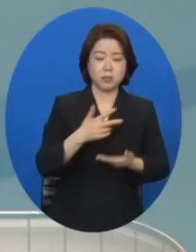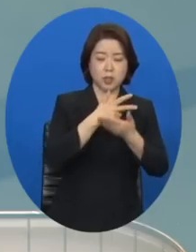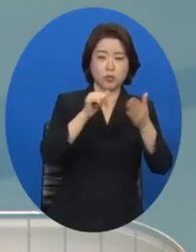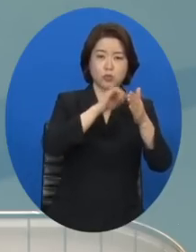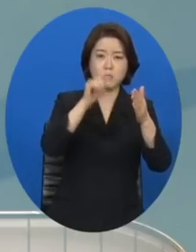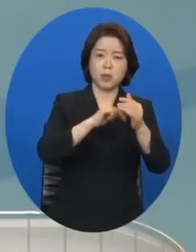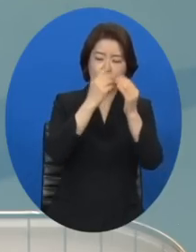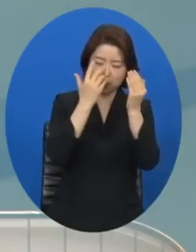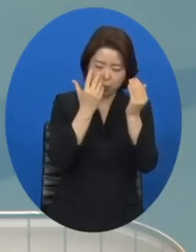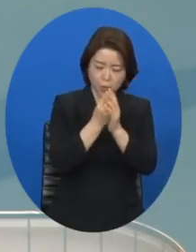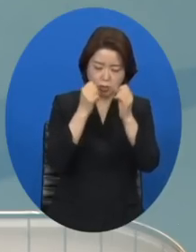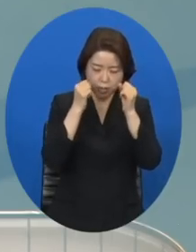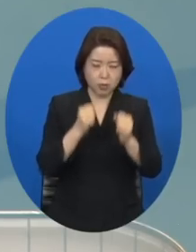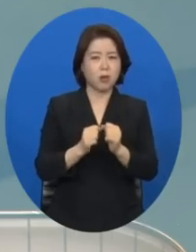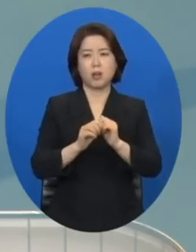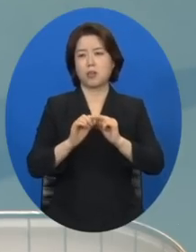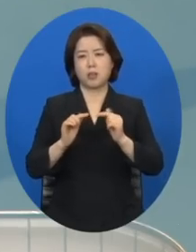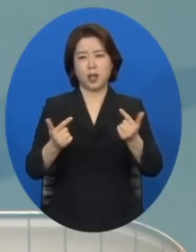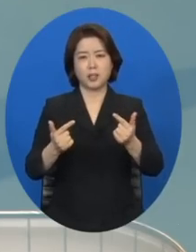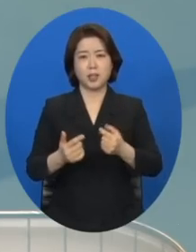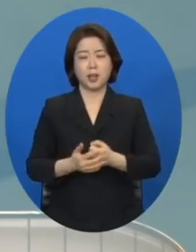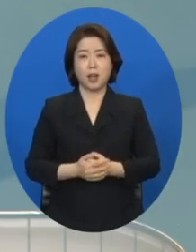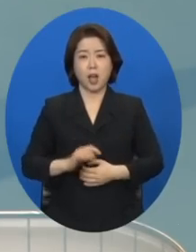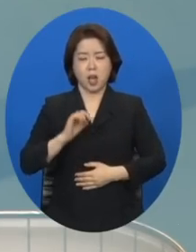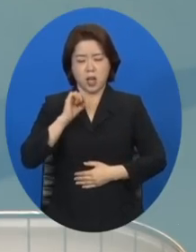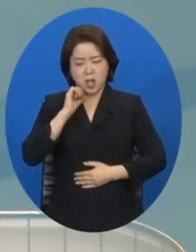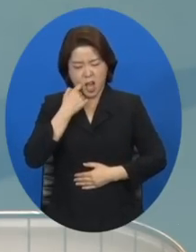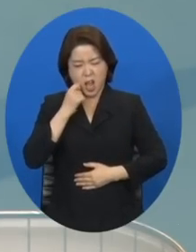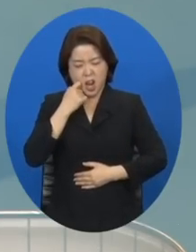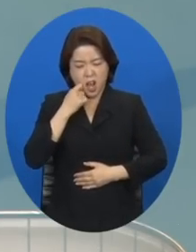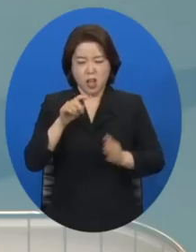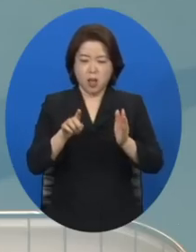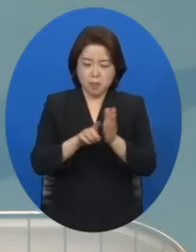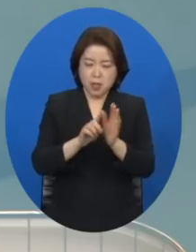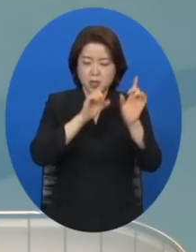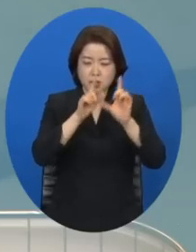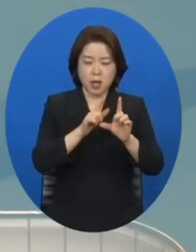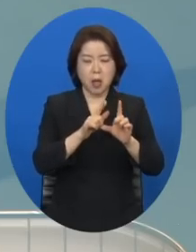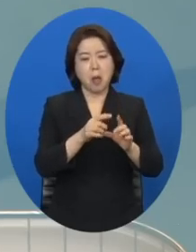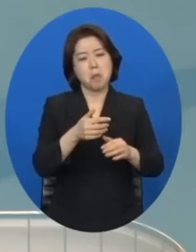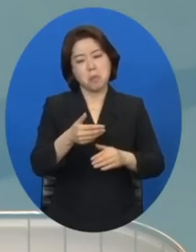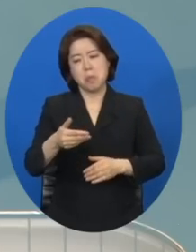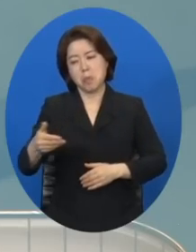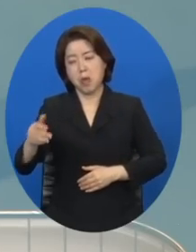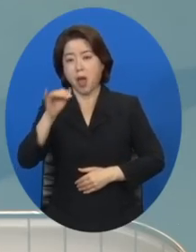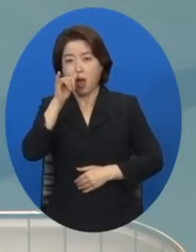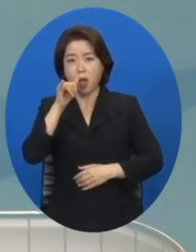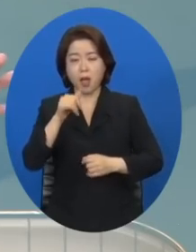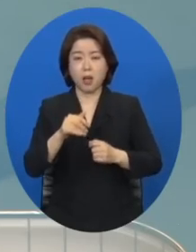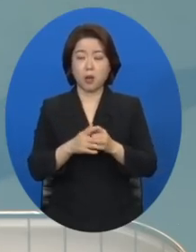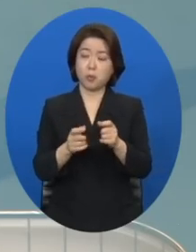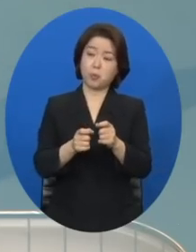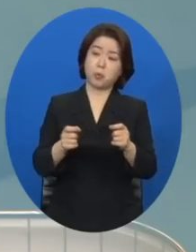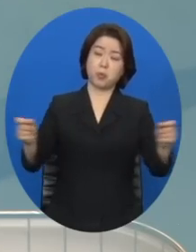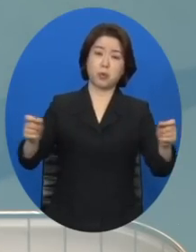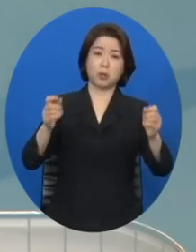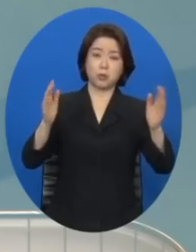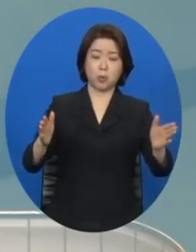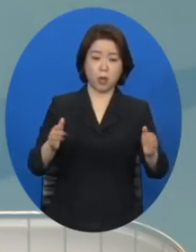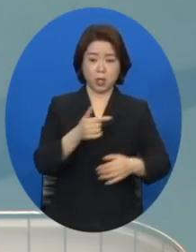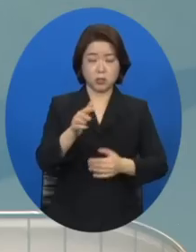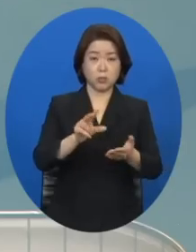거하진 못했습니다 겨우 신앙산에 명맥만 유지했습니다 그렇게 오랜 세월을 살다가 그 문제